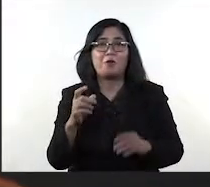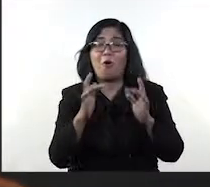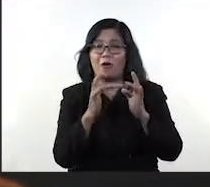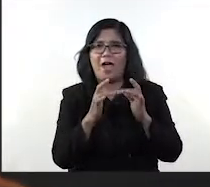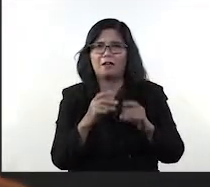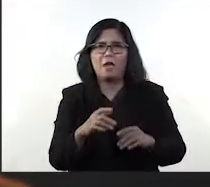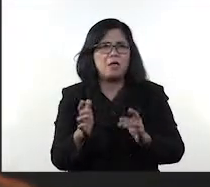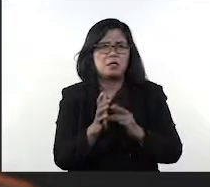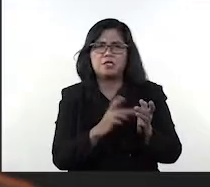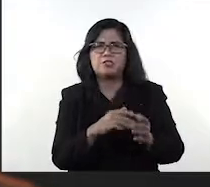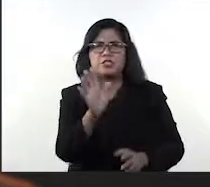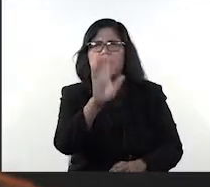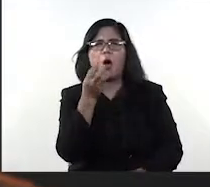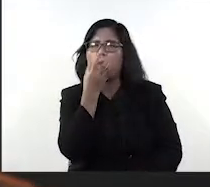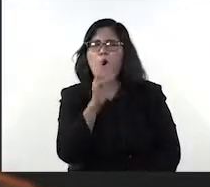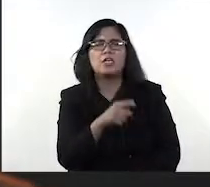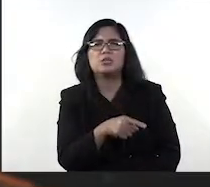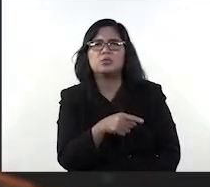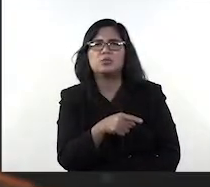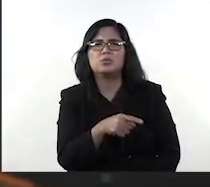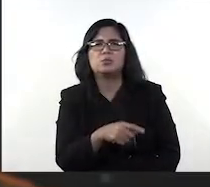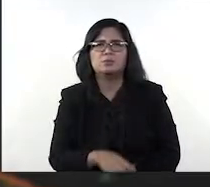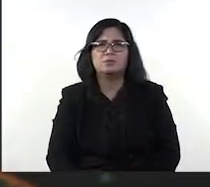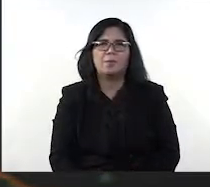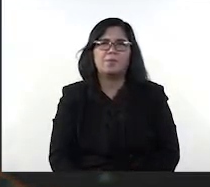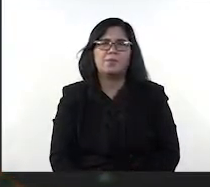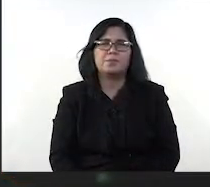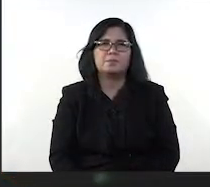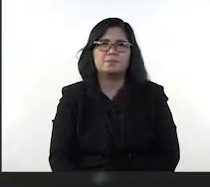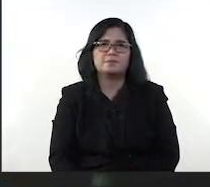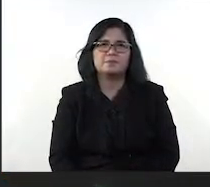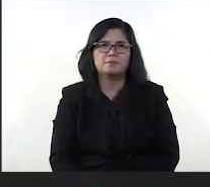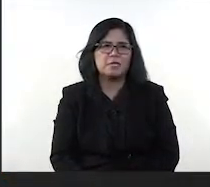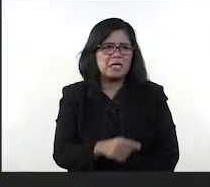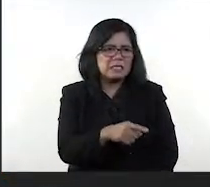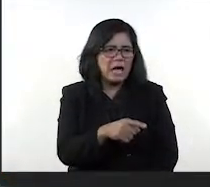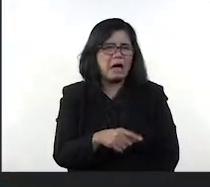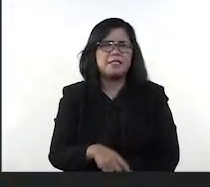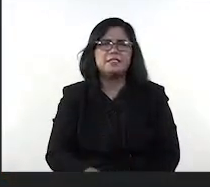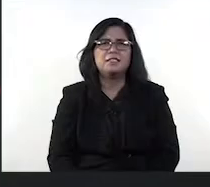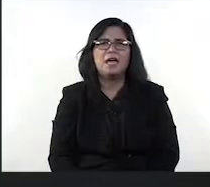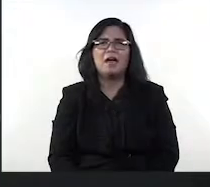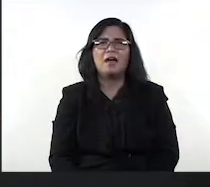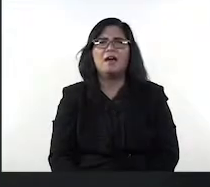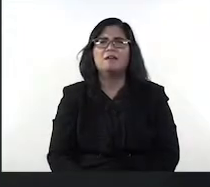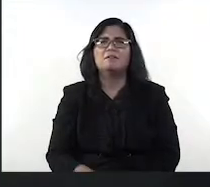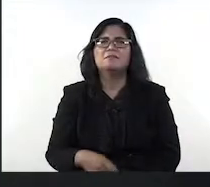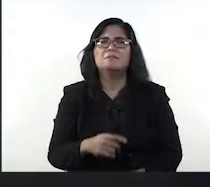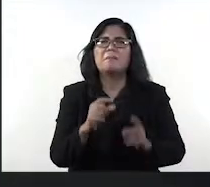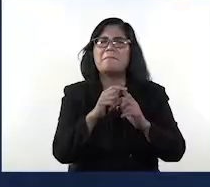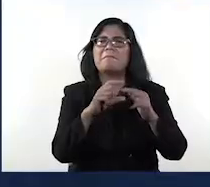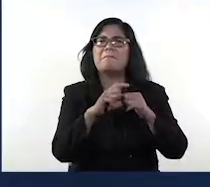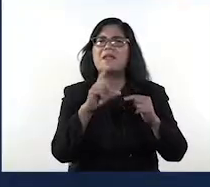e-cash udah menghina Ayo kita piket peledak pelacur kalau banyak orang yang bilang kalau karena dia pelacur epilognya